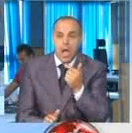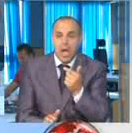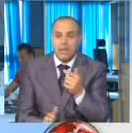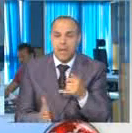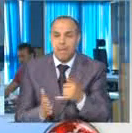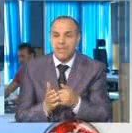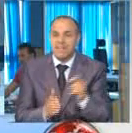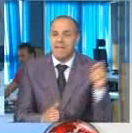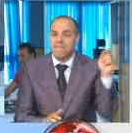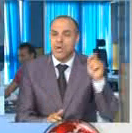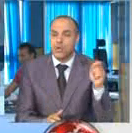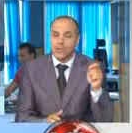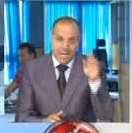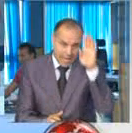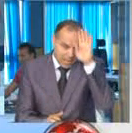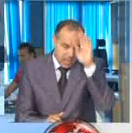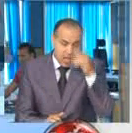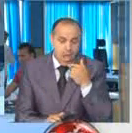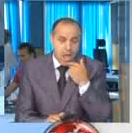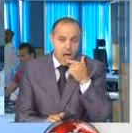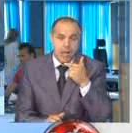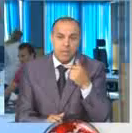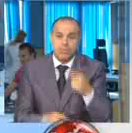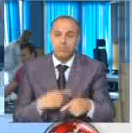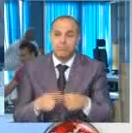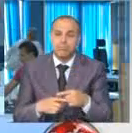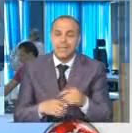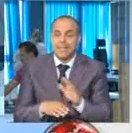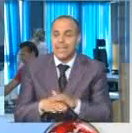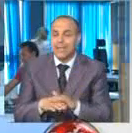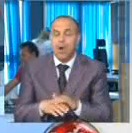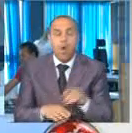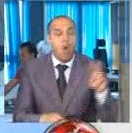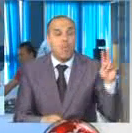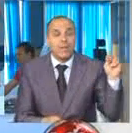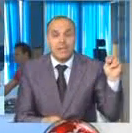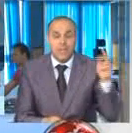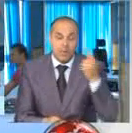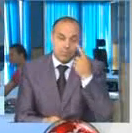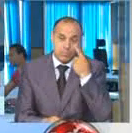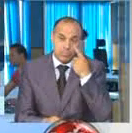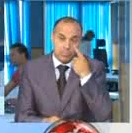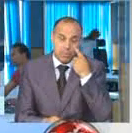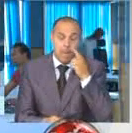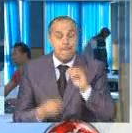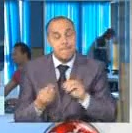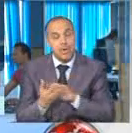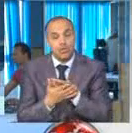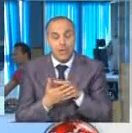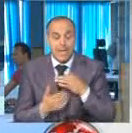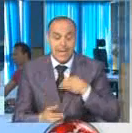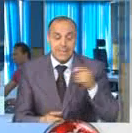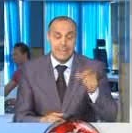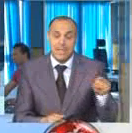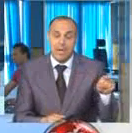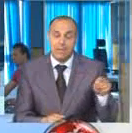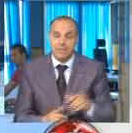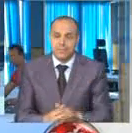مدينة الفلوجة. وتزامن ذلك مع ورود تحذيرات أممية بشأن تردي الأوضاع الإنسانية